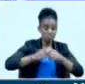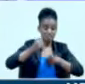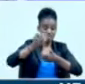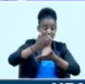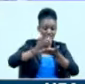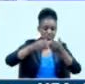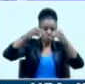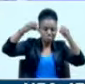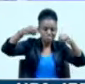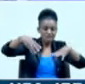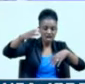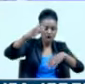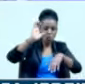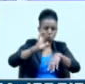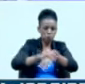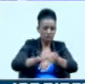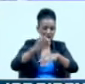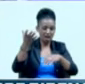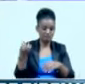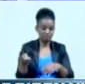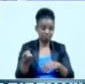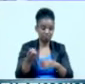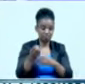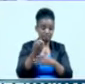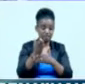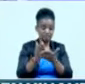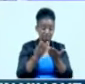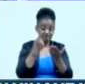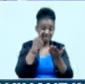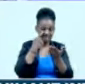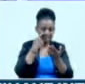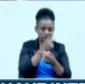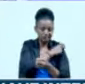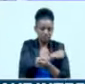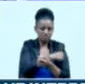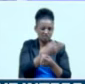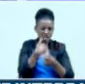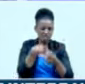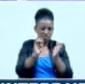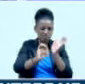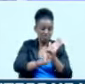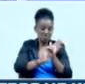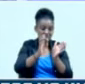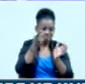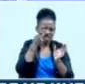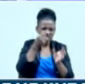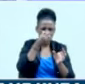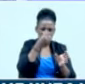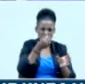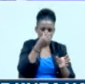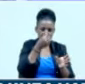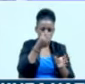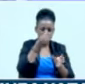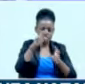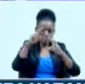muri bo bagaragaraho ukwandura, hari abo twabonye kwa muganga baje bafite ibimenyetso bimeze nk'ibya grippe